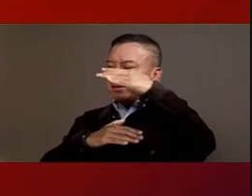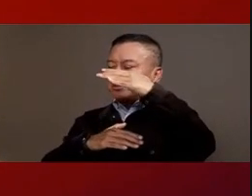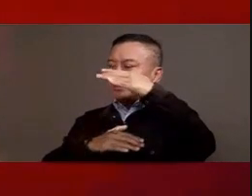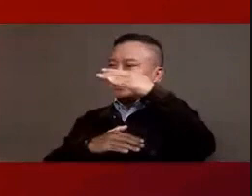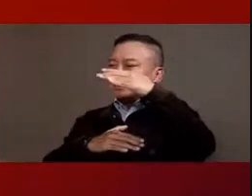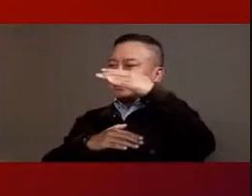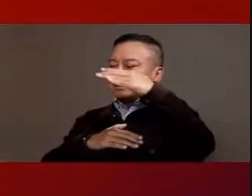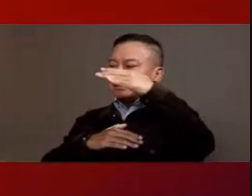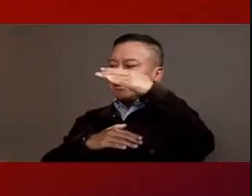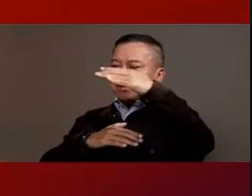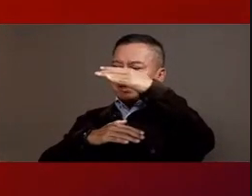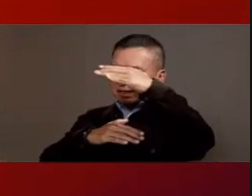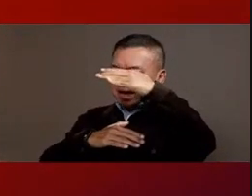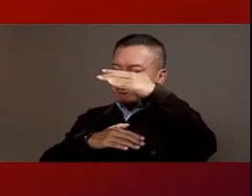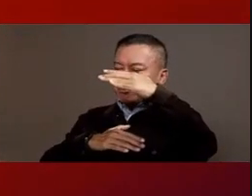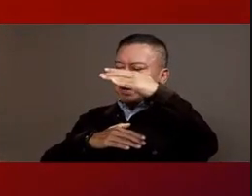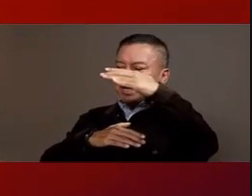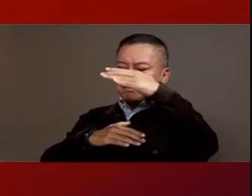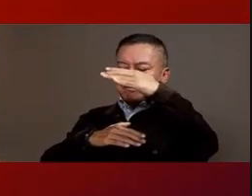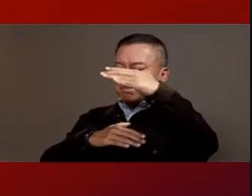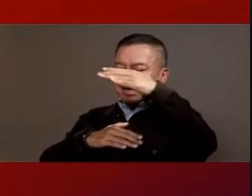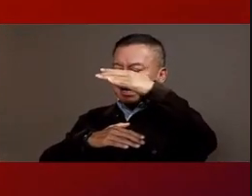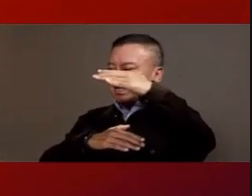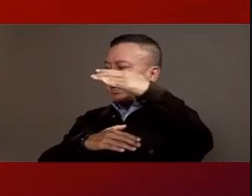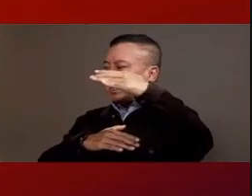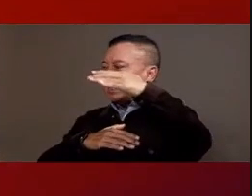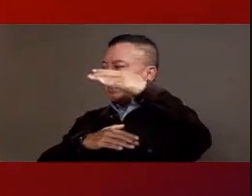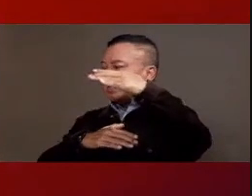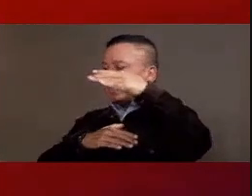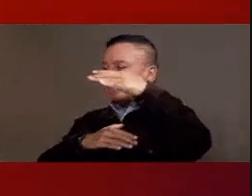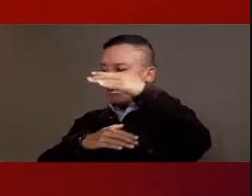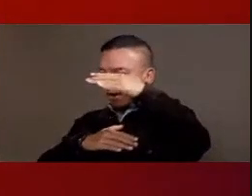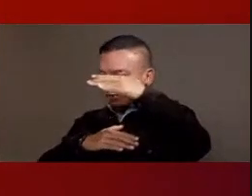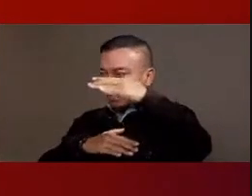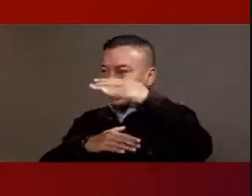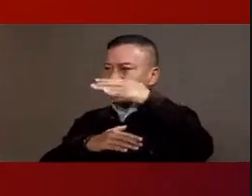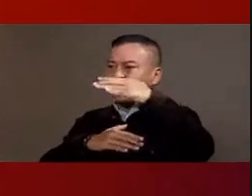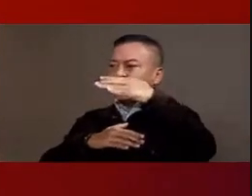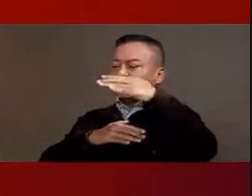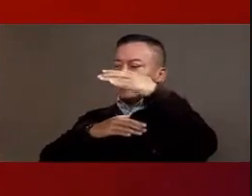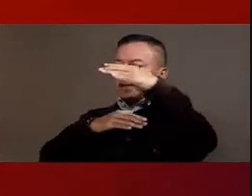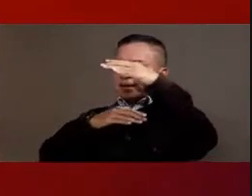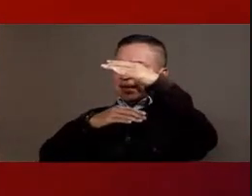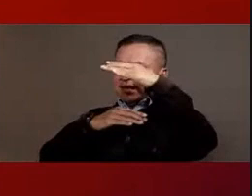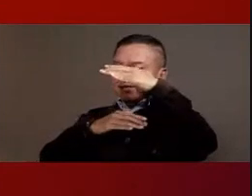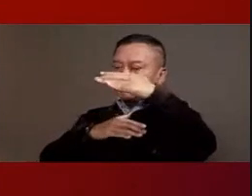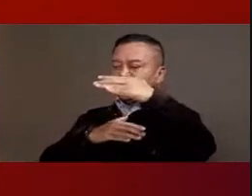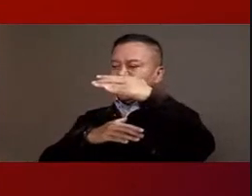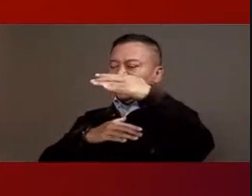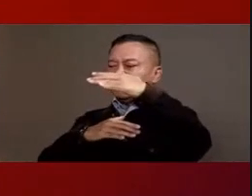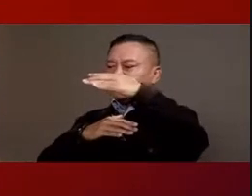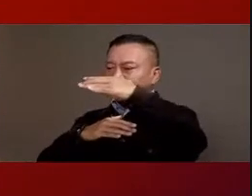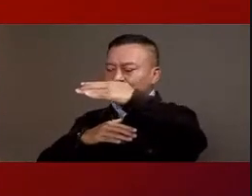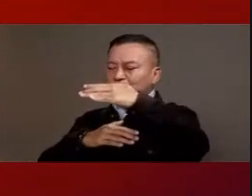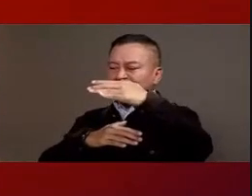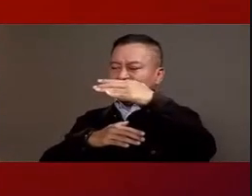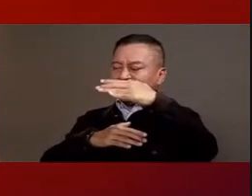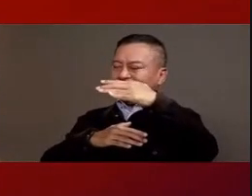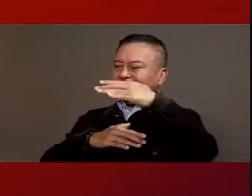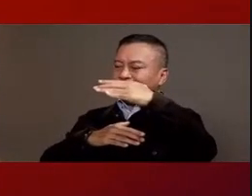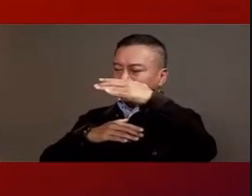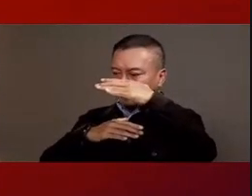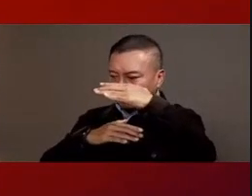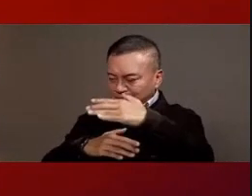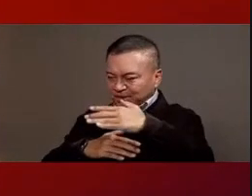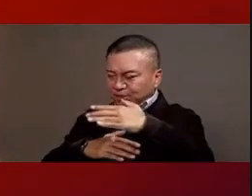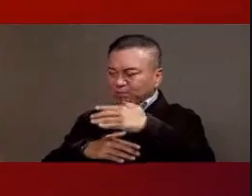นโมเดลเลยผมก็ติดตามอยู่ว่ามันอะไรยังไงกันนะครับเพราะว่าเข้าใจยากมากแต่ในที่สุดเนี่ยเมื่อรบกันนะ